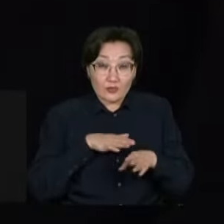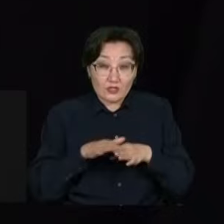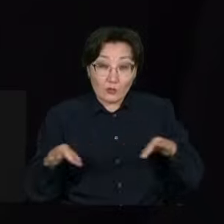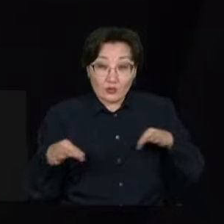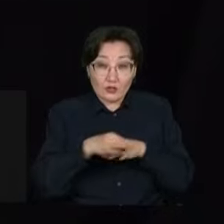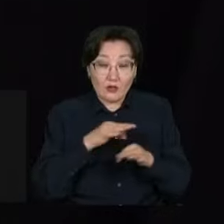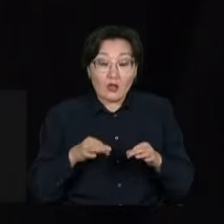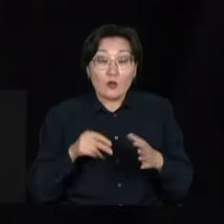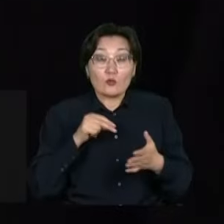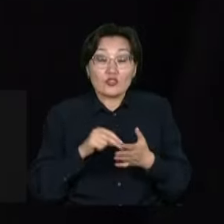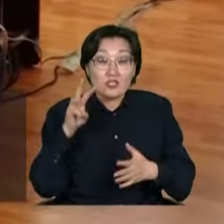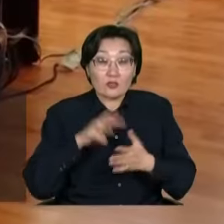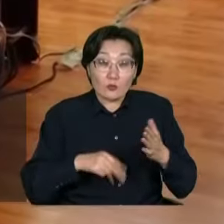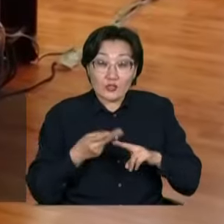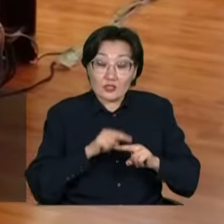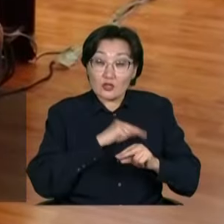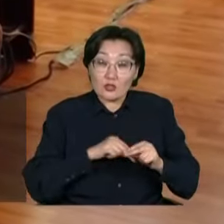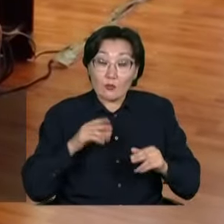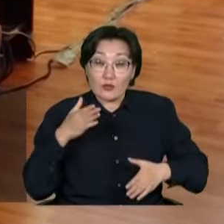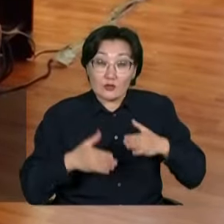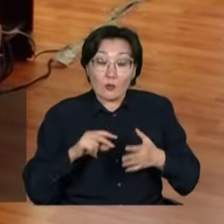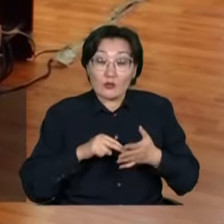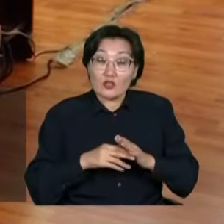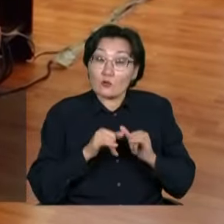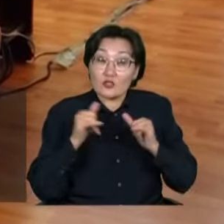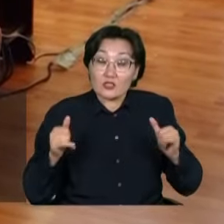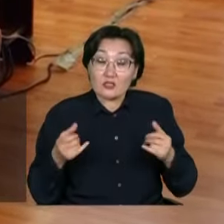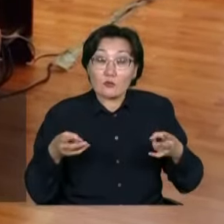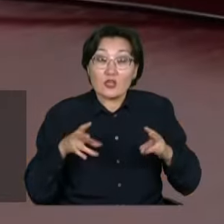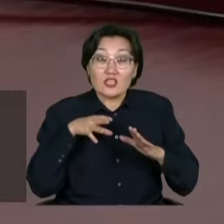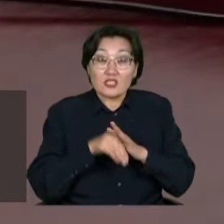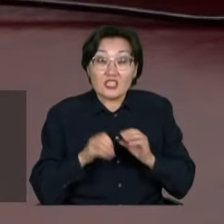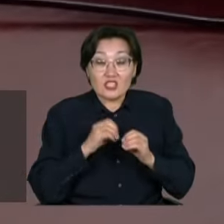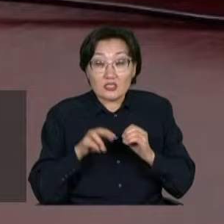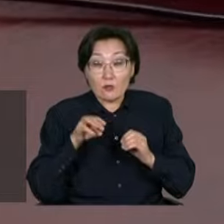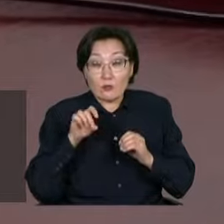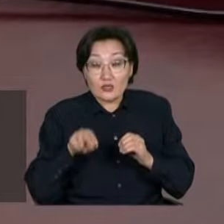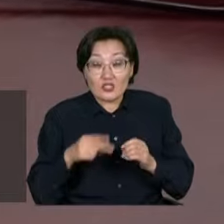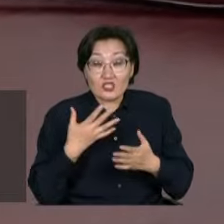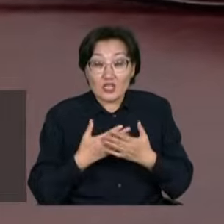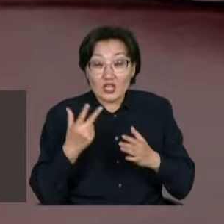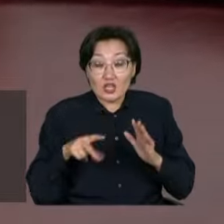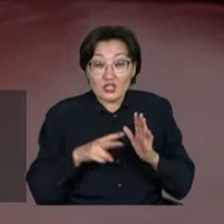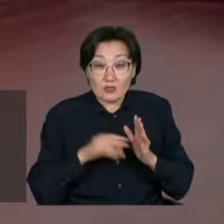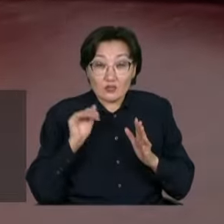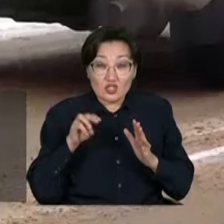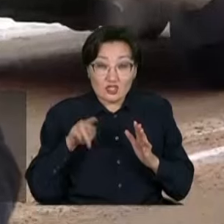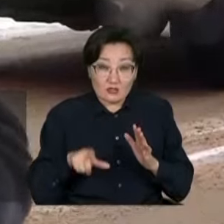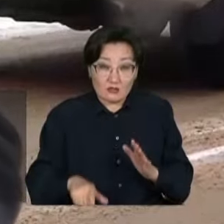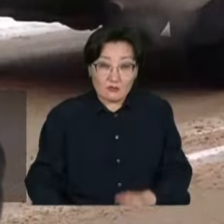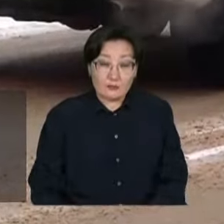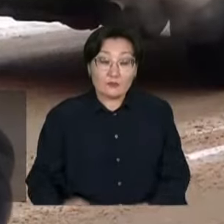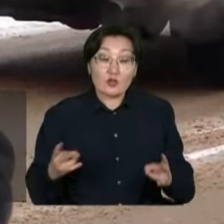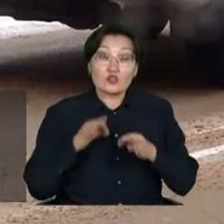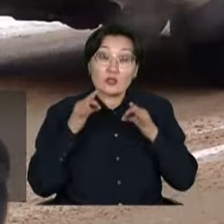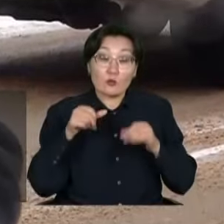проекта сумму штрафа, по которой работает робот, планируют увеличить. Сейчас она составляет 10 МРП. Это почти 37 тысяч тенге. Стоит